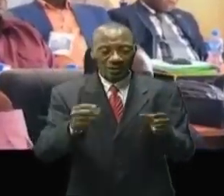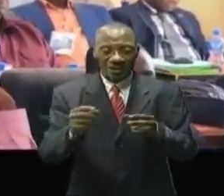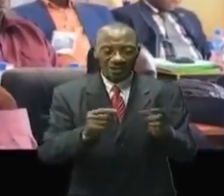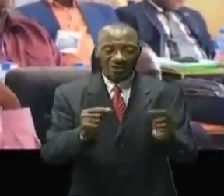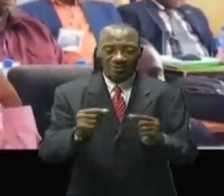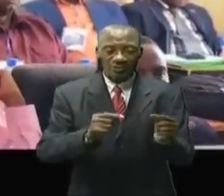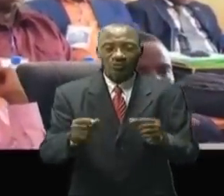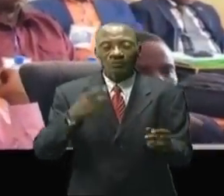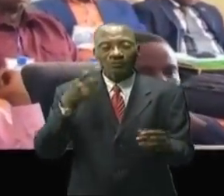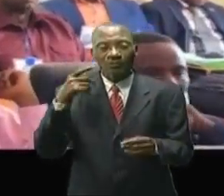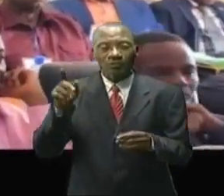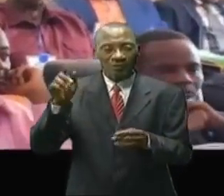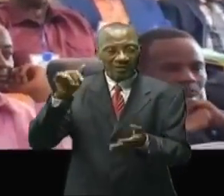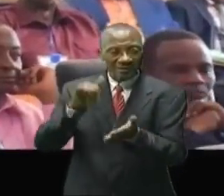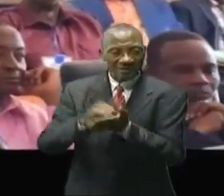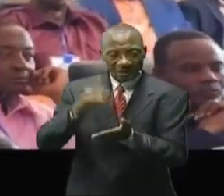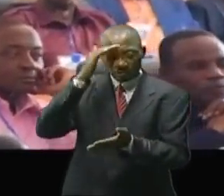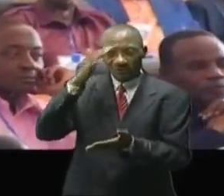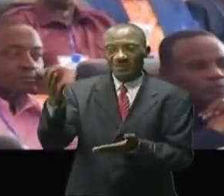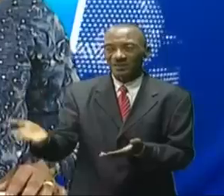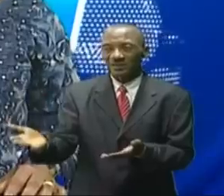clôturé dans une ambiance conviviale.